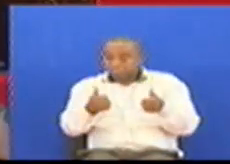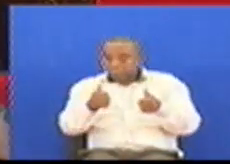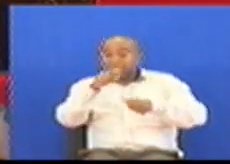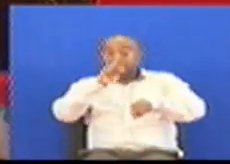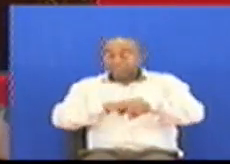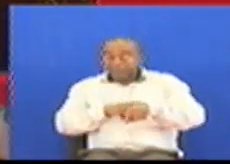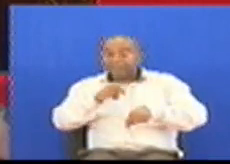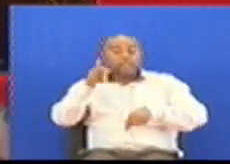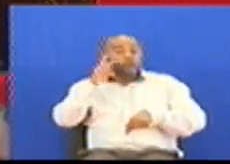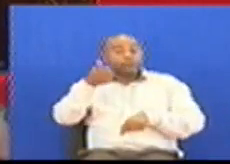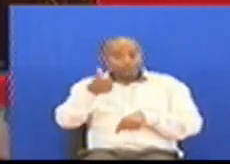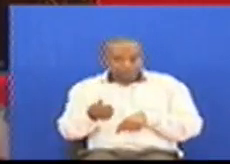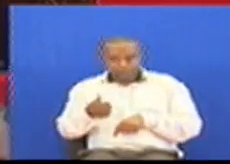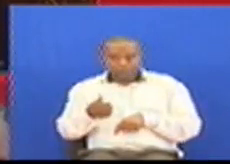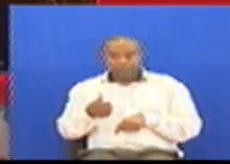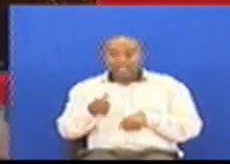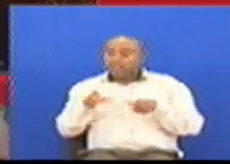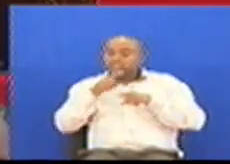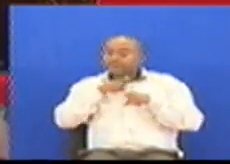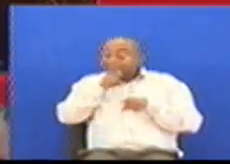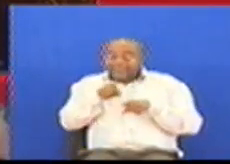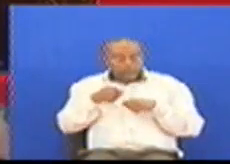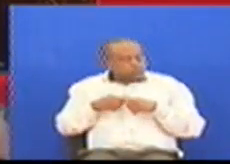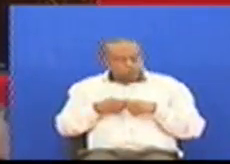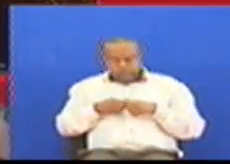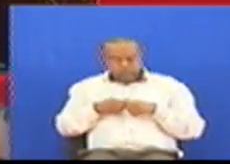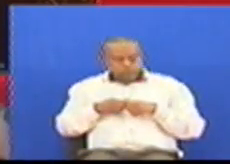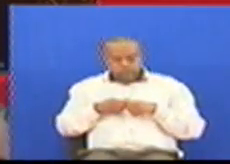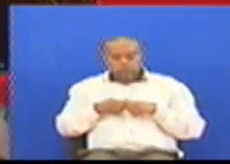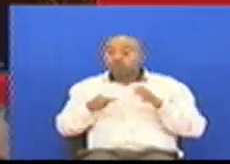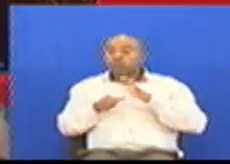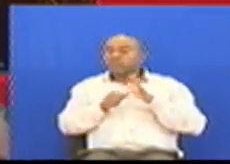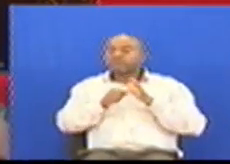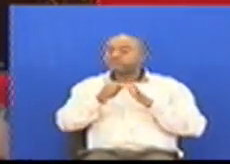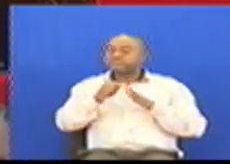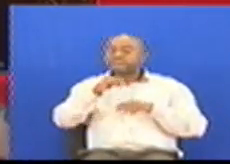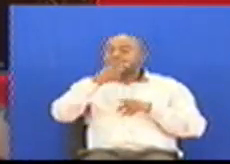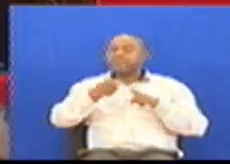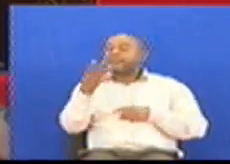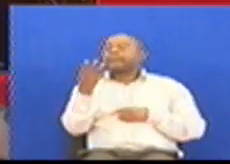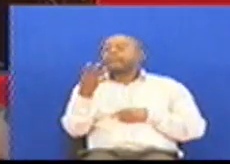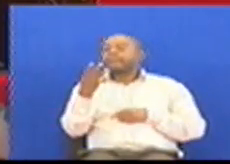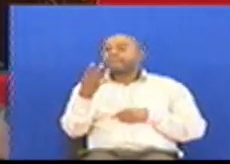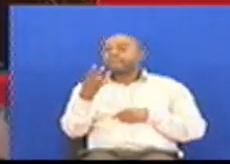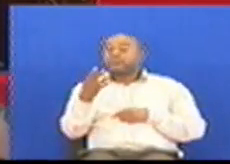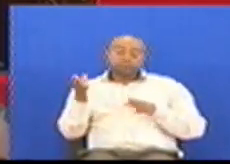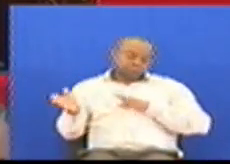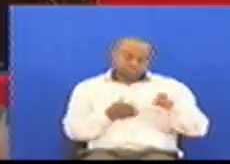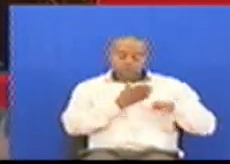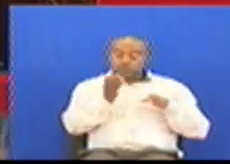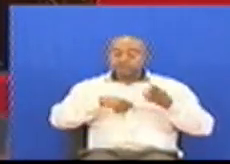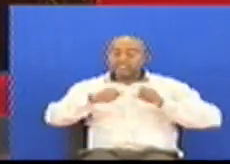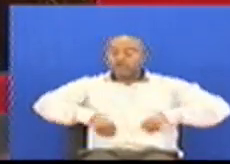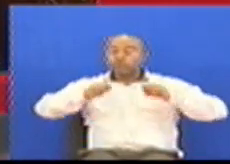jingine ambayo napenda nilisemee hapa kwenye swala zima la utawala bora, tumekuwa tukithibitisha na kusikia, na mimi kwenye halmashauri